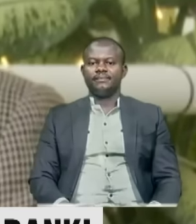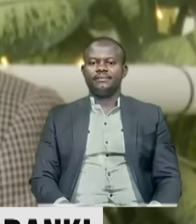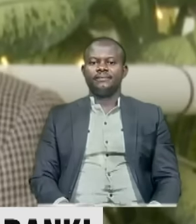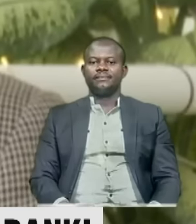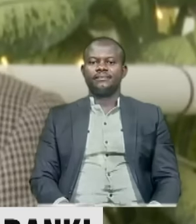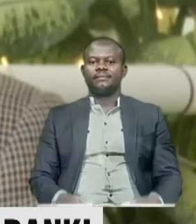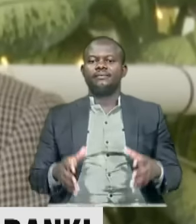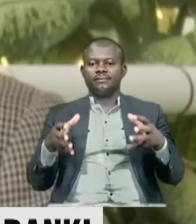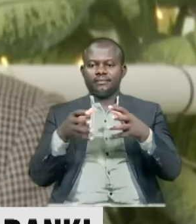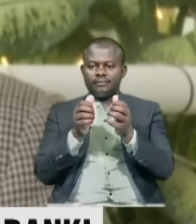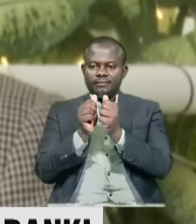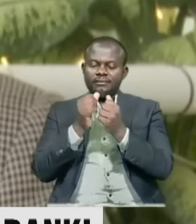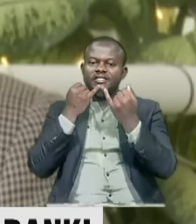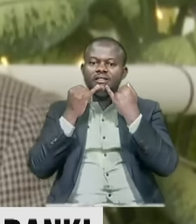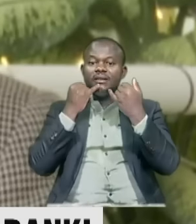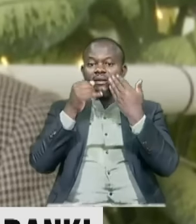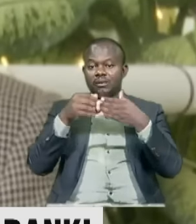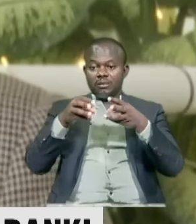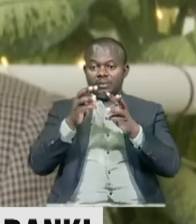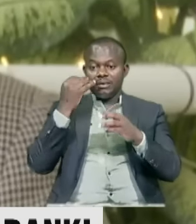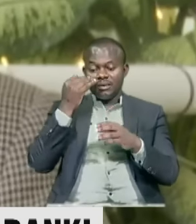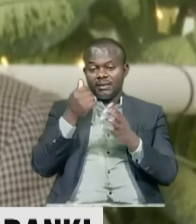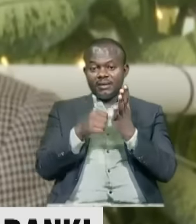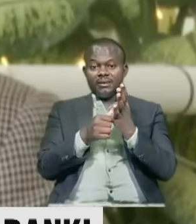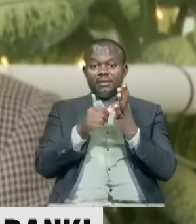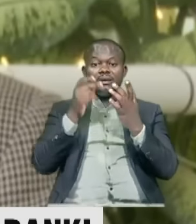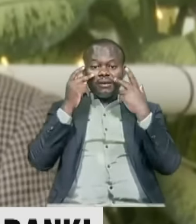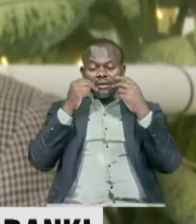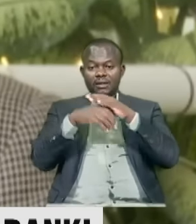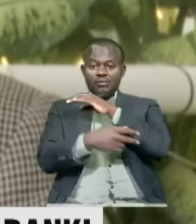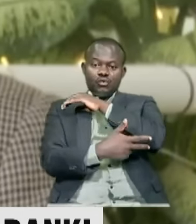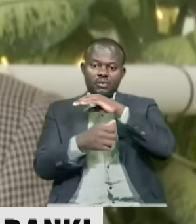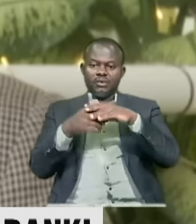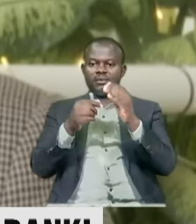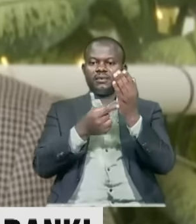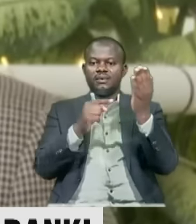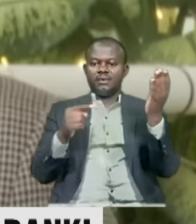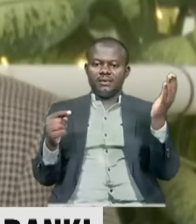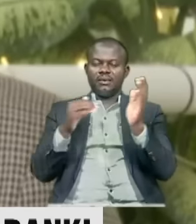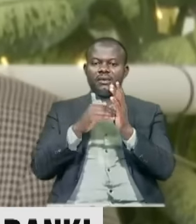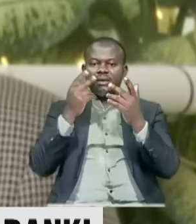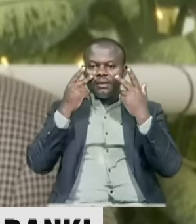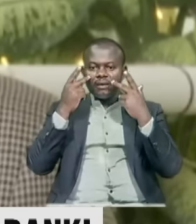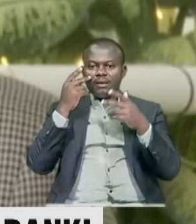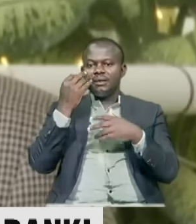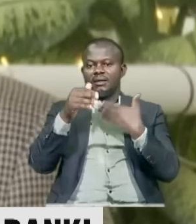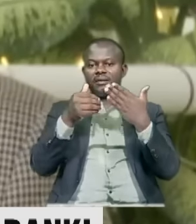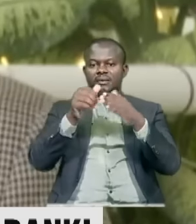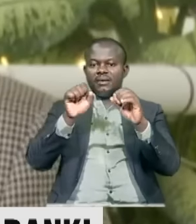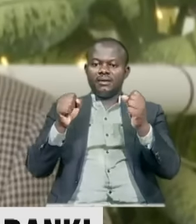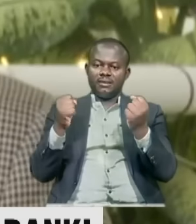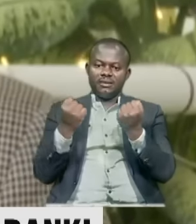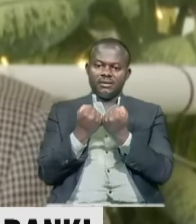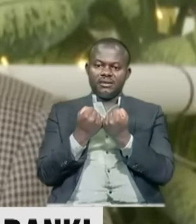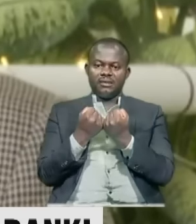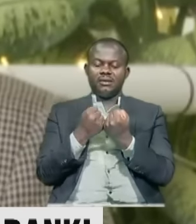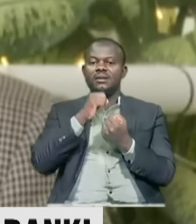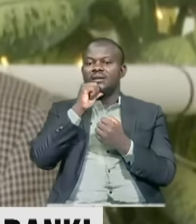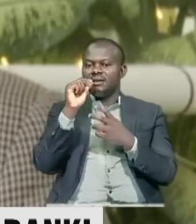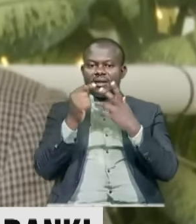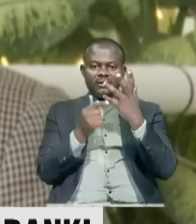hamwe amakuru ku buryo hari ikibazo kibaye tubona ko harimo ubujura mu ikoranabuhanga no kureba ko izo systems nta